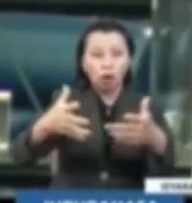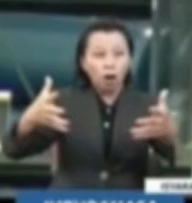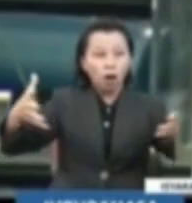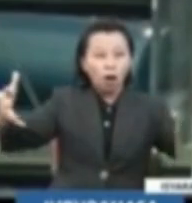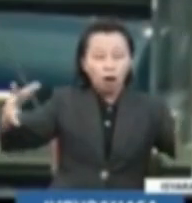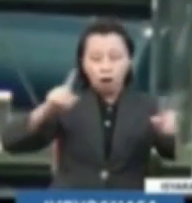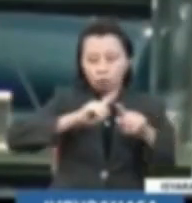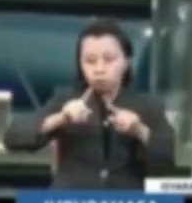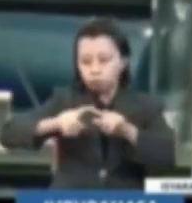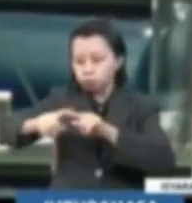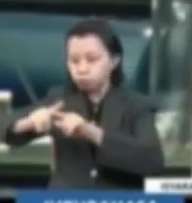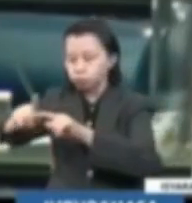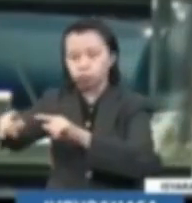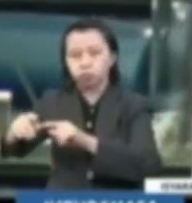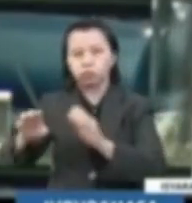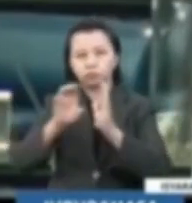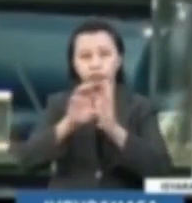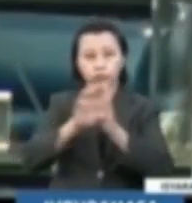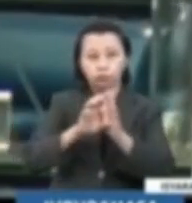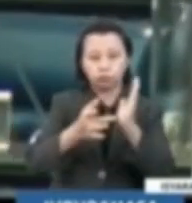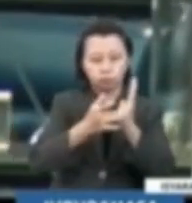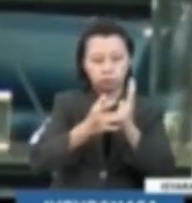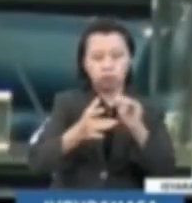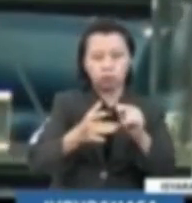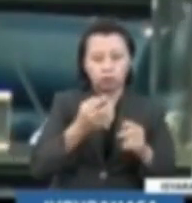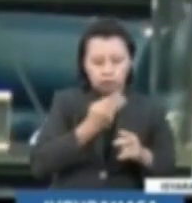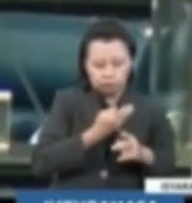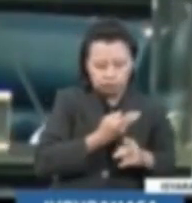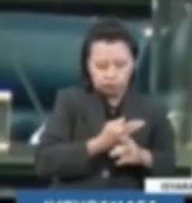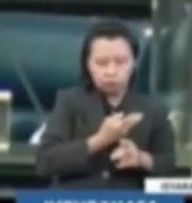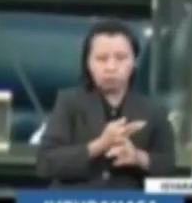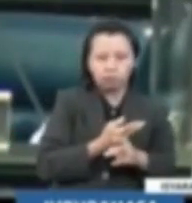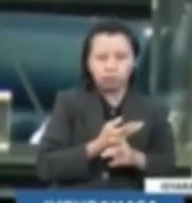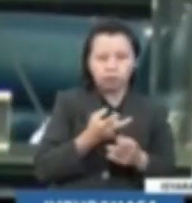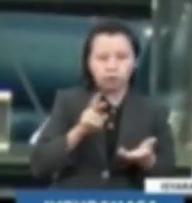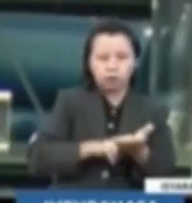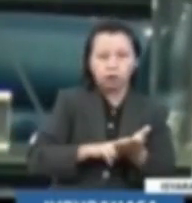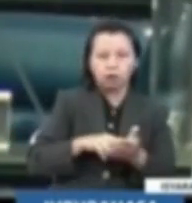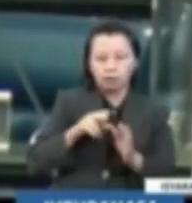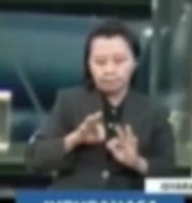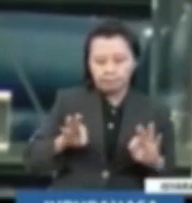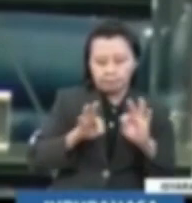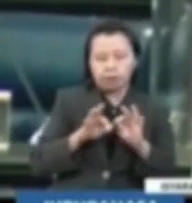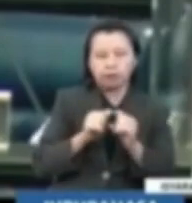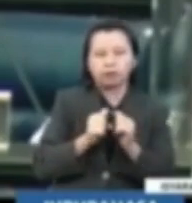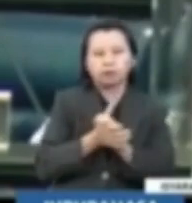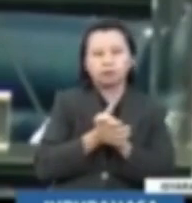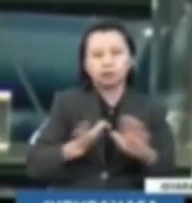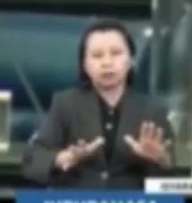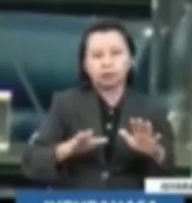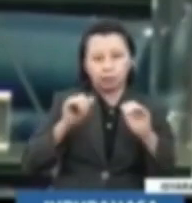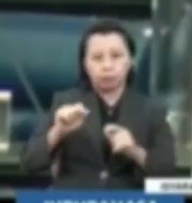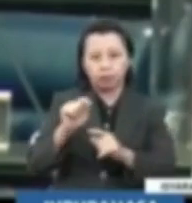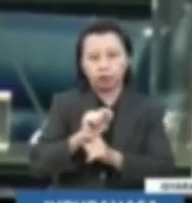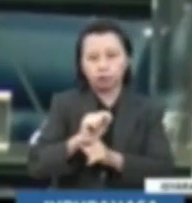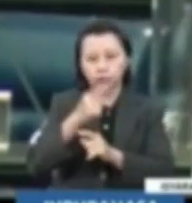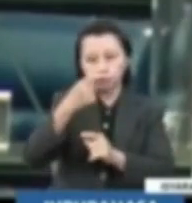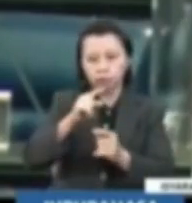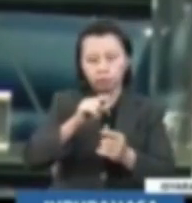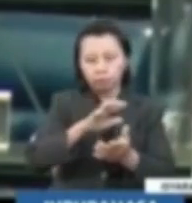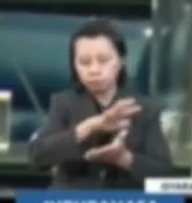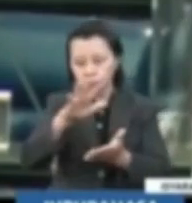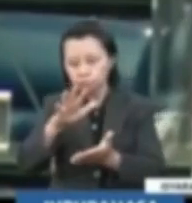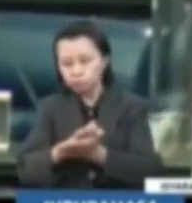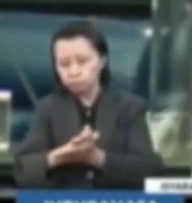industri. Sebagai contoh, teknologi ini boleh menyimpan rekod-rekod penting dengan selamat. Malah boleh digunakan untuk mematenkan